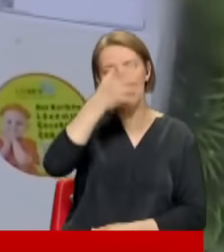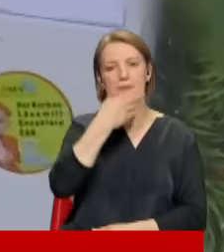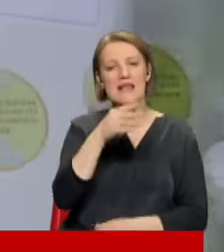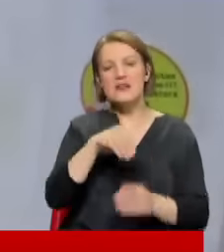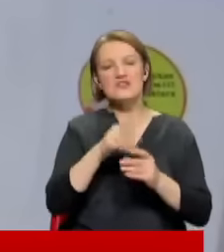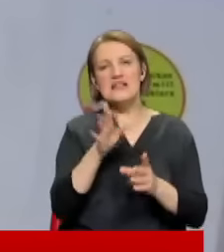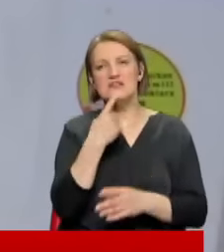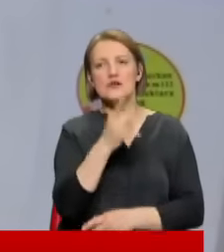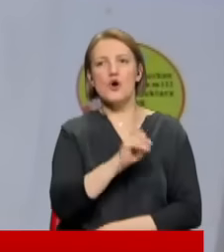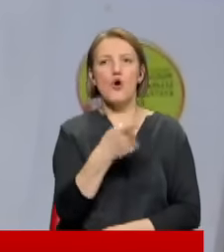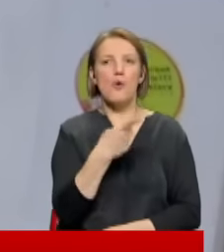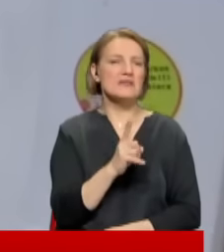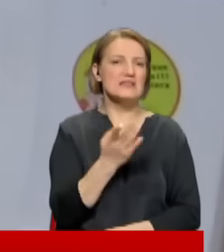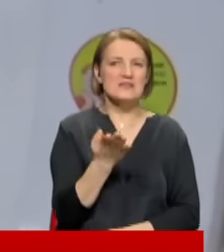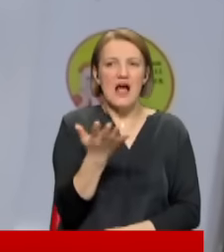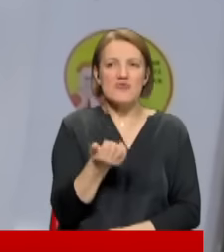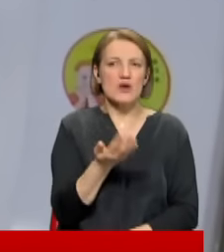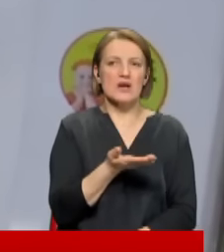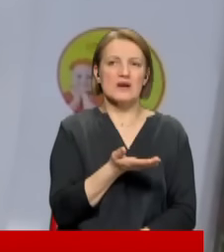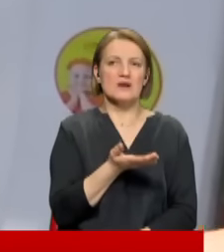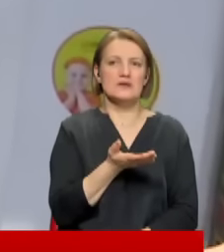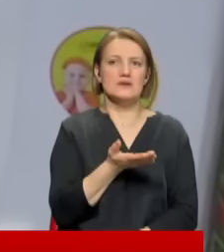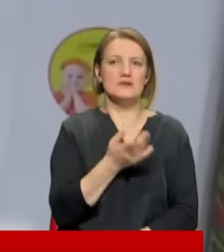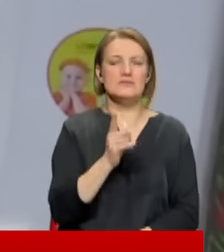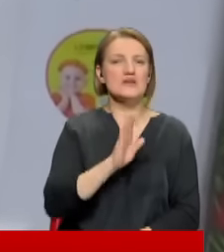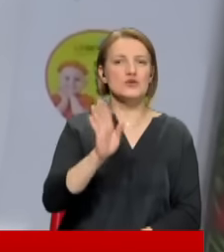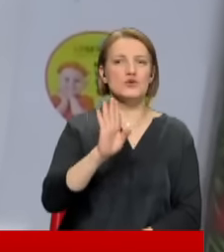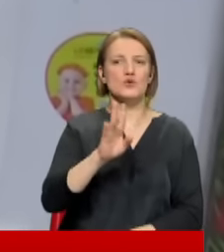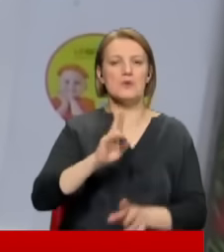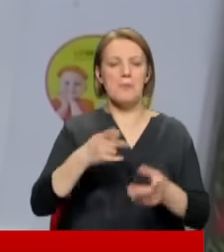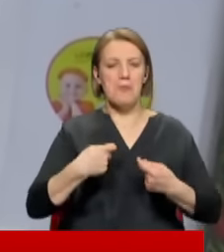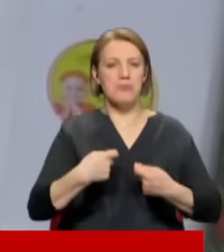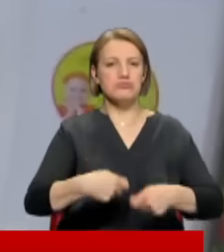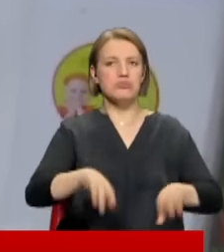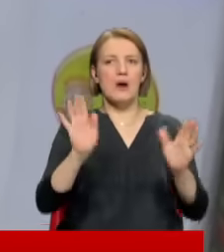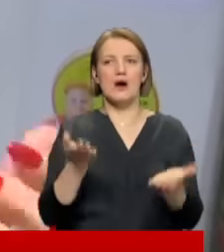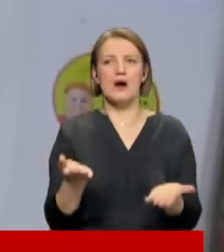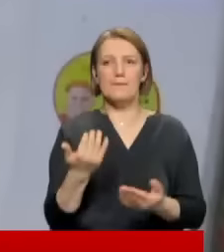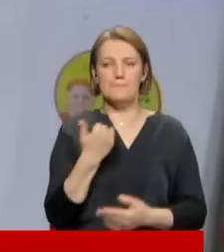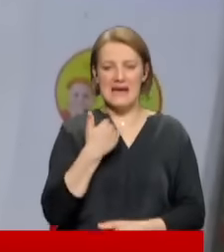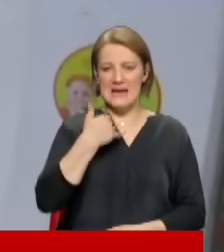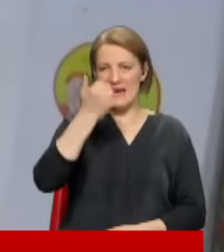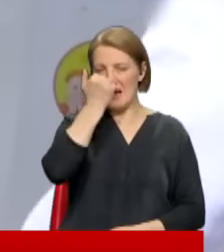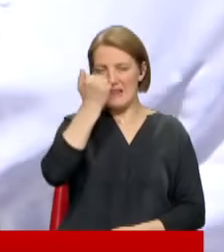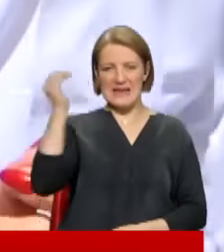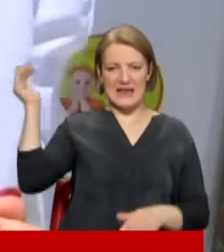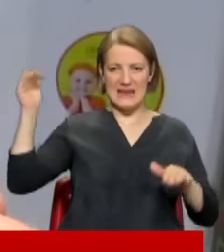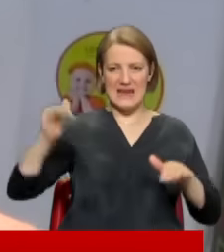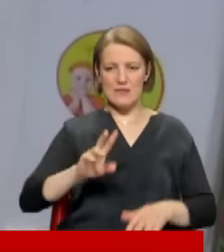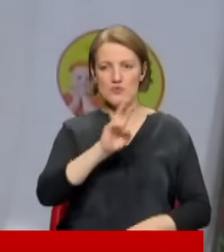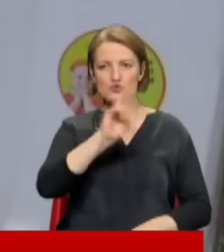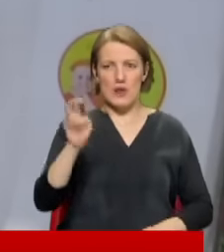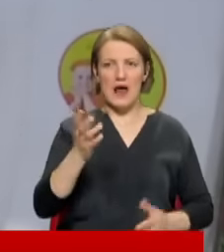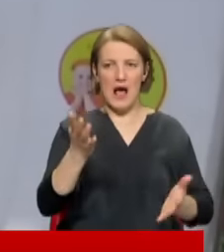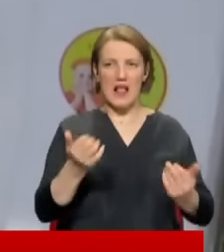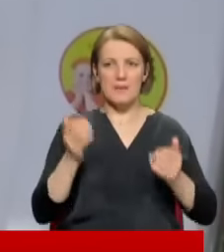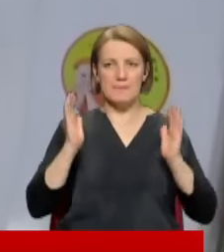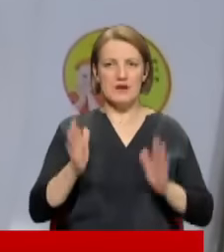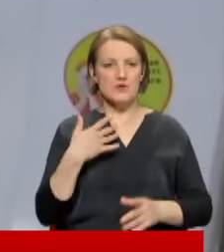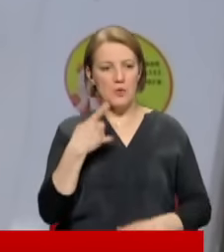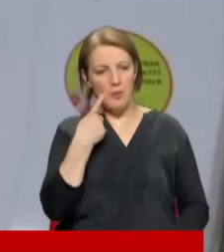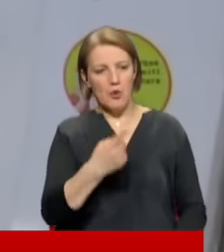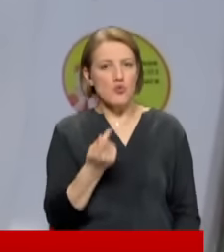ne diyeceksiniz? 10 bin ne alacak ki? Bir gidiyorsun, dünyanın parası gidiyor. Ben Kanada'dan gelip dolarla şey yaptım bile, ben